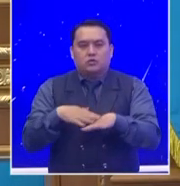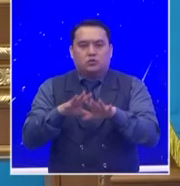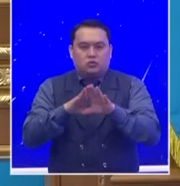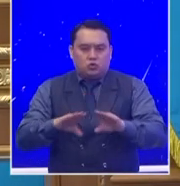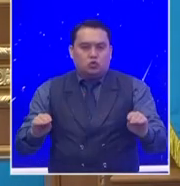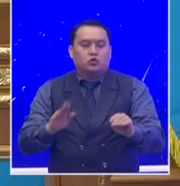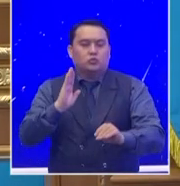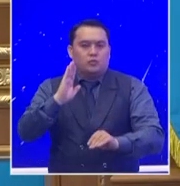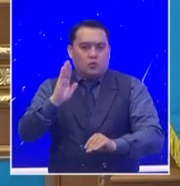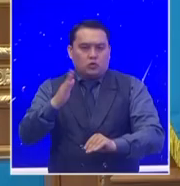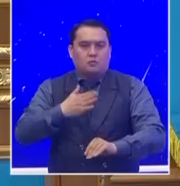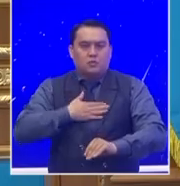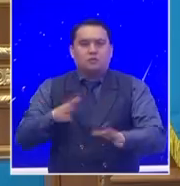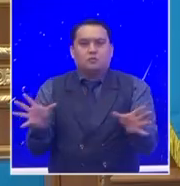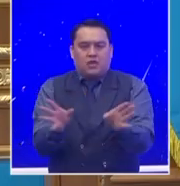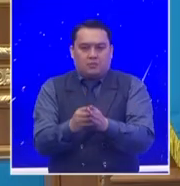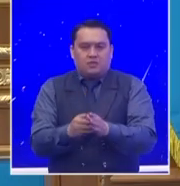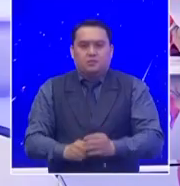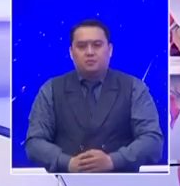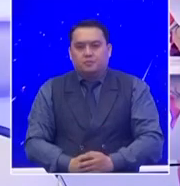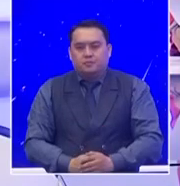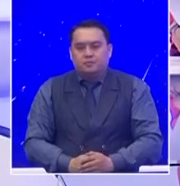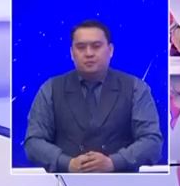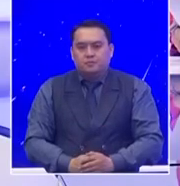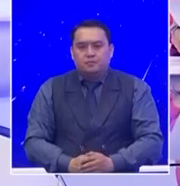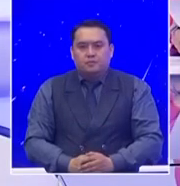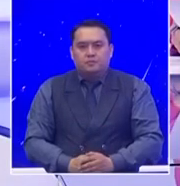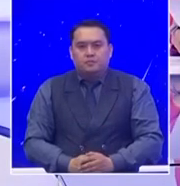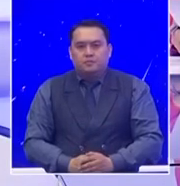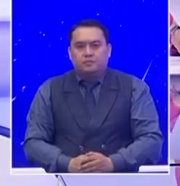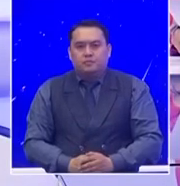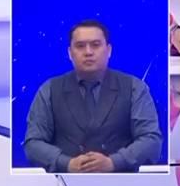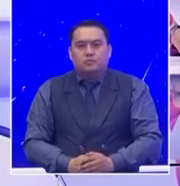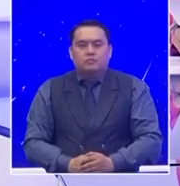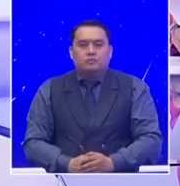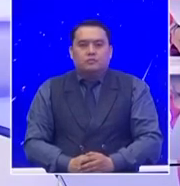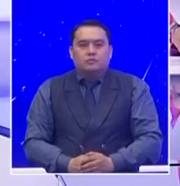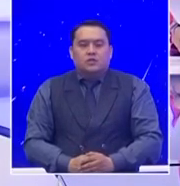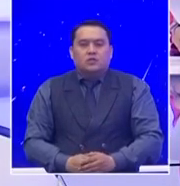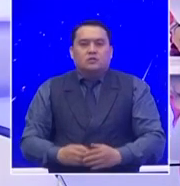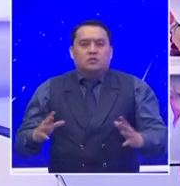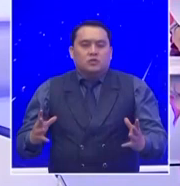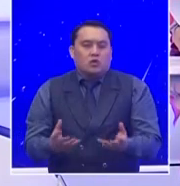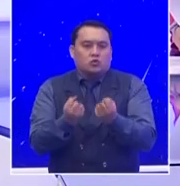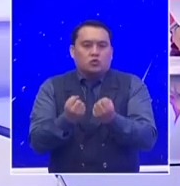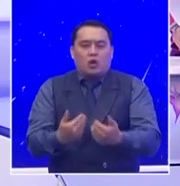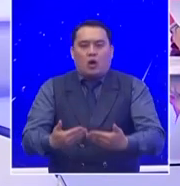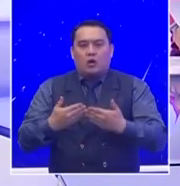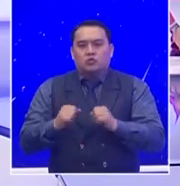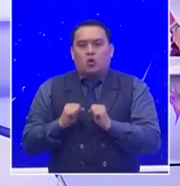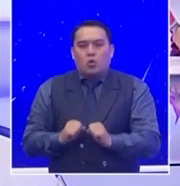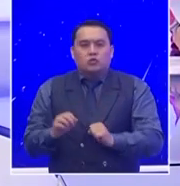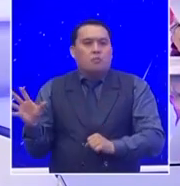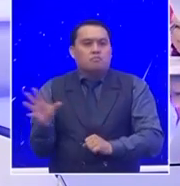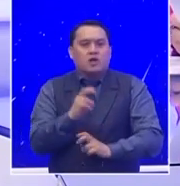тыныш болсын. Біз біргеміз. Төтенше жағдай режимінде ғашықтықтан жұмыс істеу мүмкіндігі бар